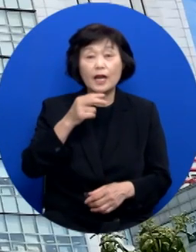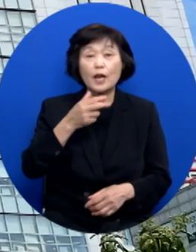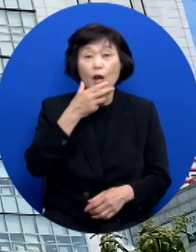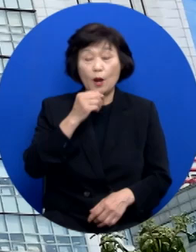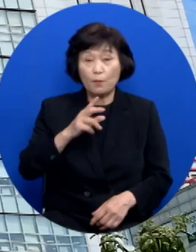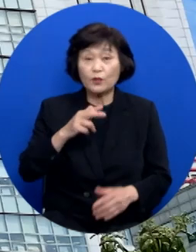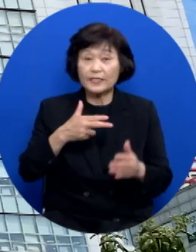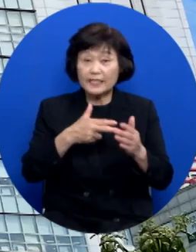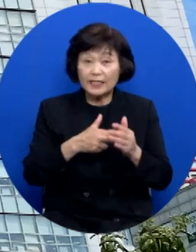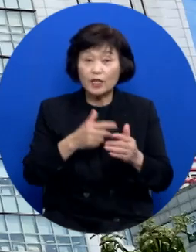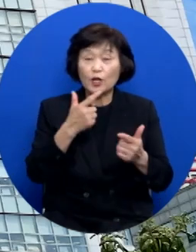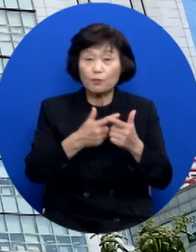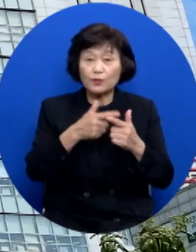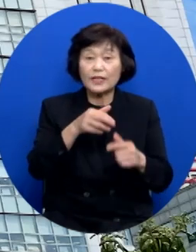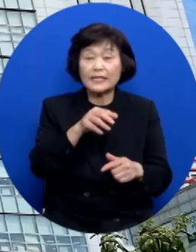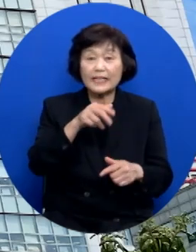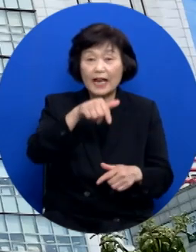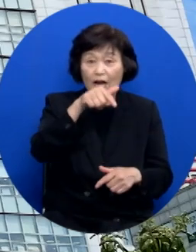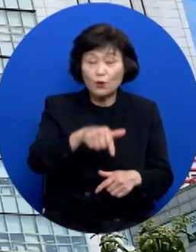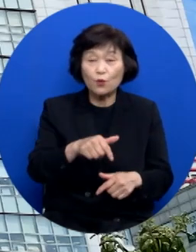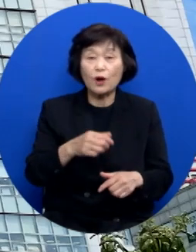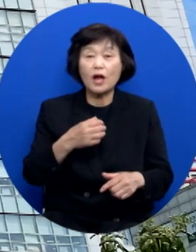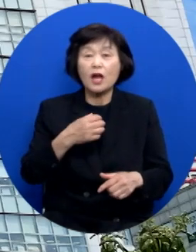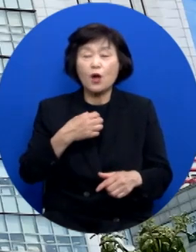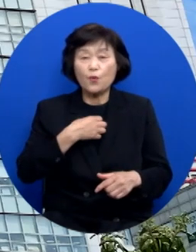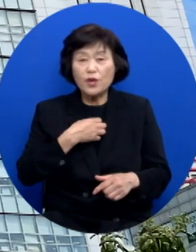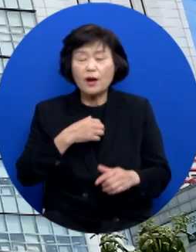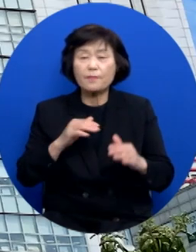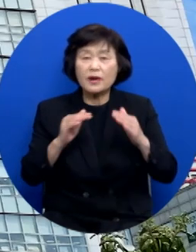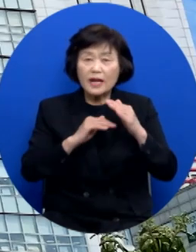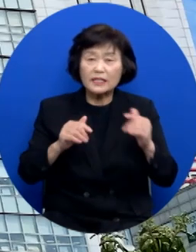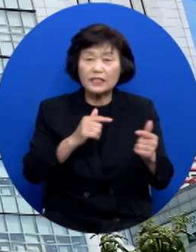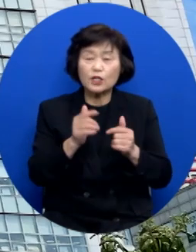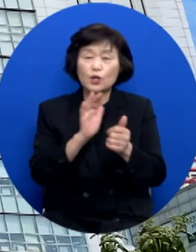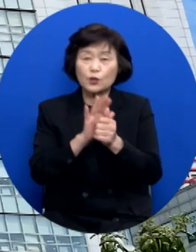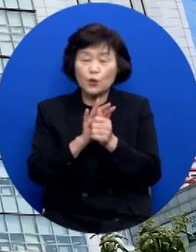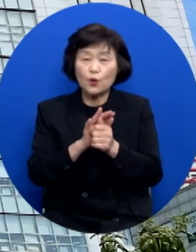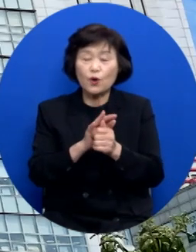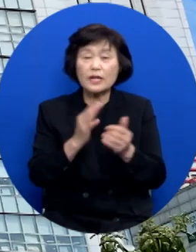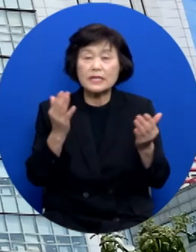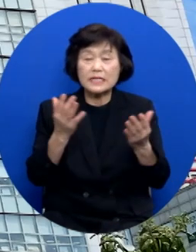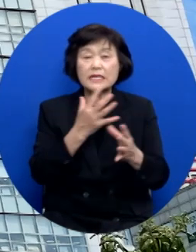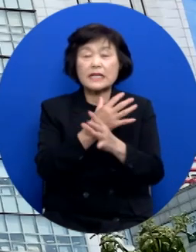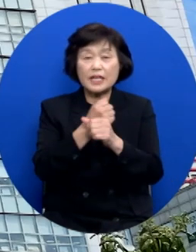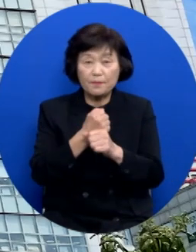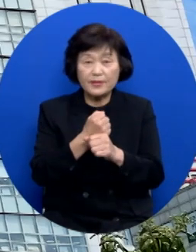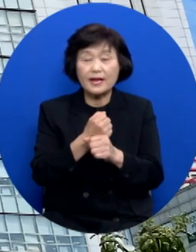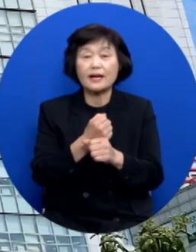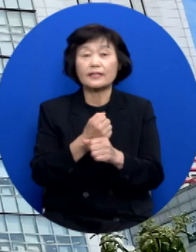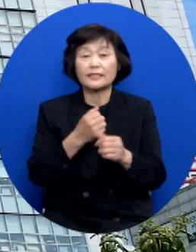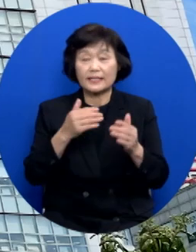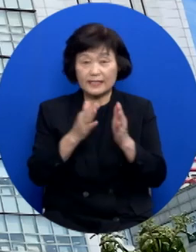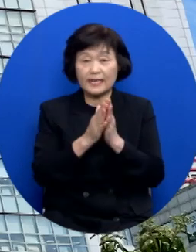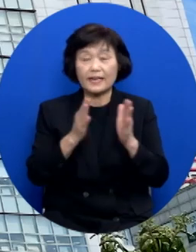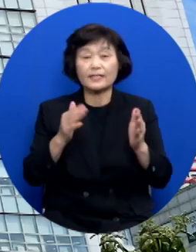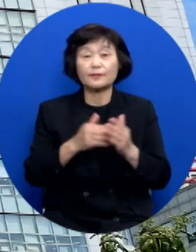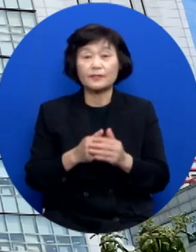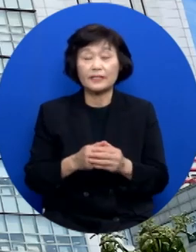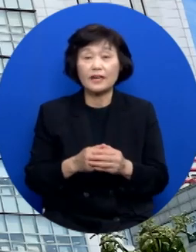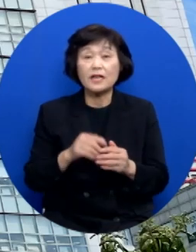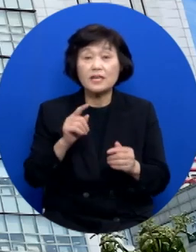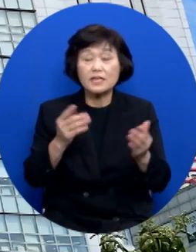미랄복지재단이 부산광역시 사하구와 위기가구 지원을 위한 업무 협약을 체결했습니다. 업무 협약을 통해 두